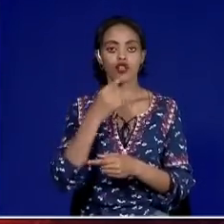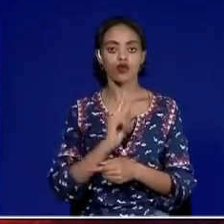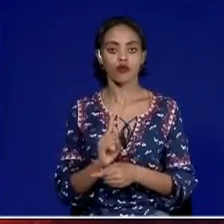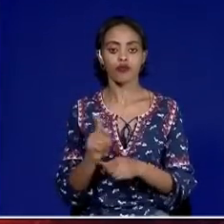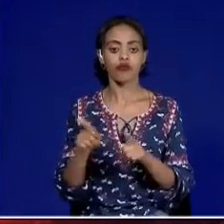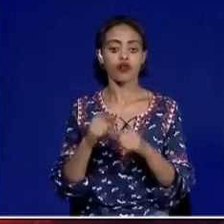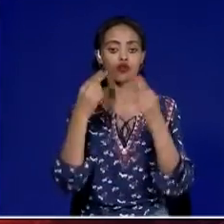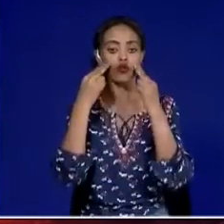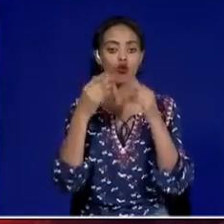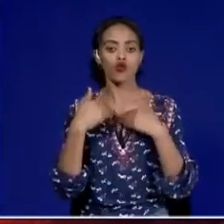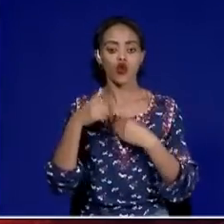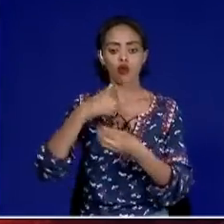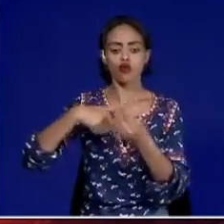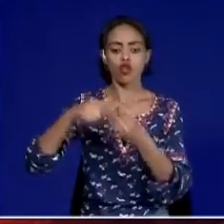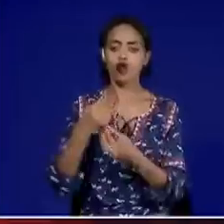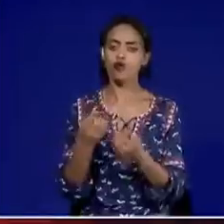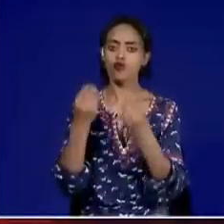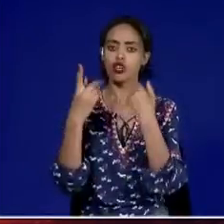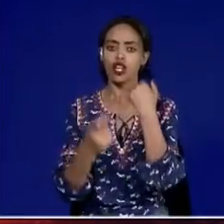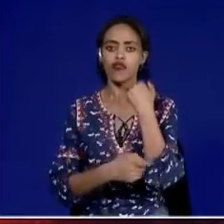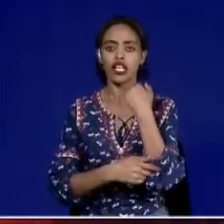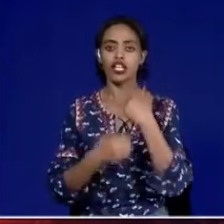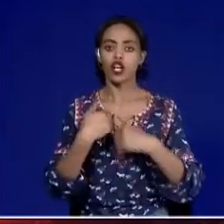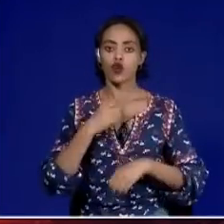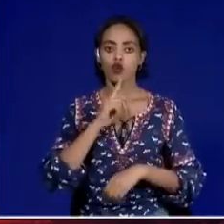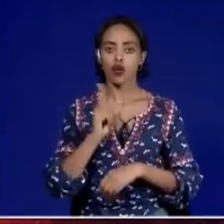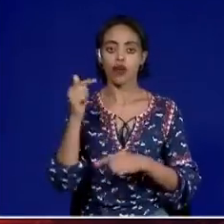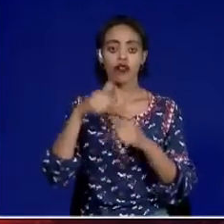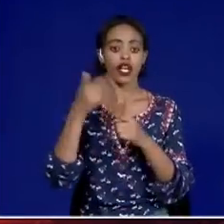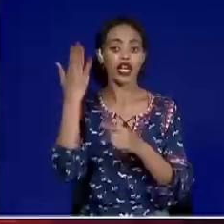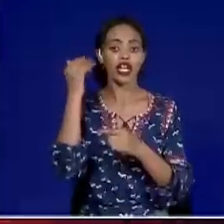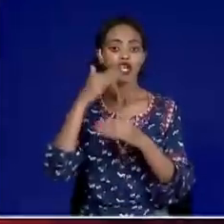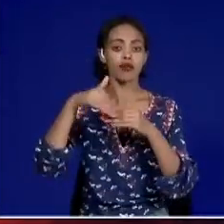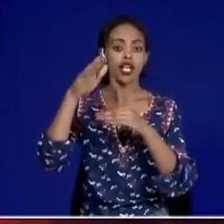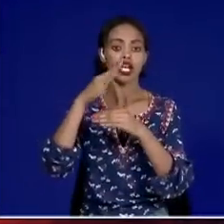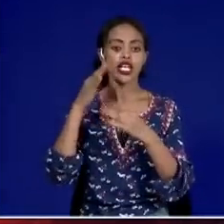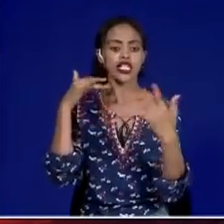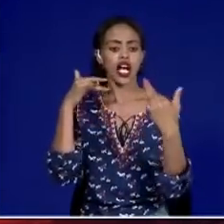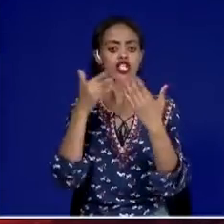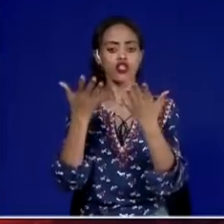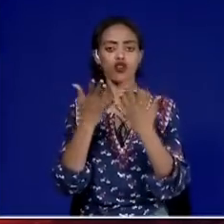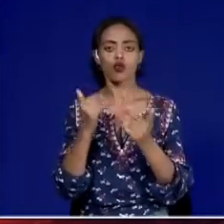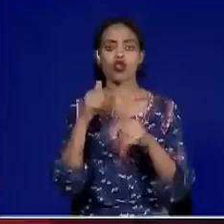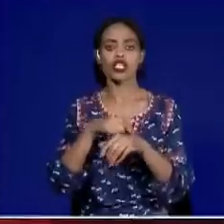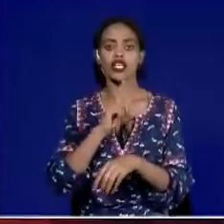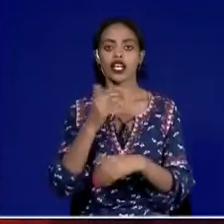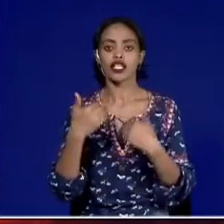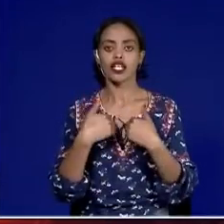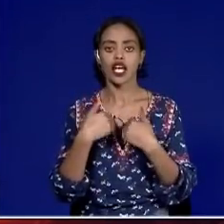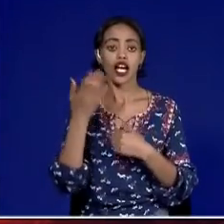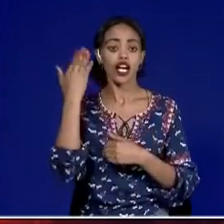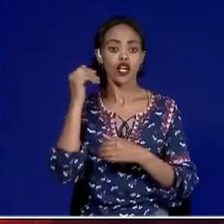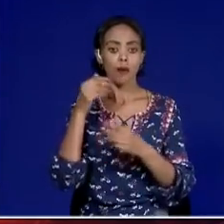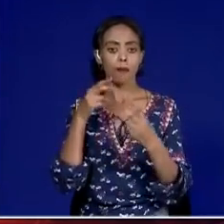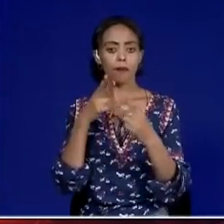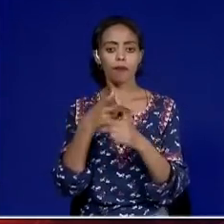تر اللهم بزوريانا بزحات فتناتاتي امدن هونا خز ابنا قادم دلعلي قال سرل ليل غزينا نهنا مالتي قادم بطيتي